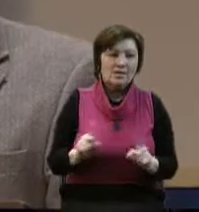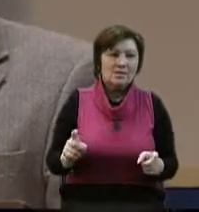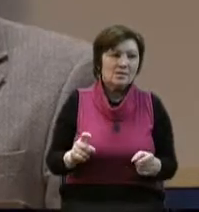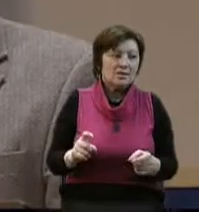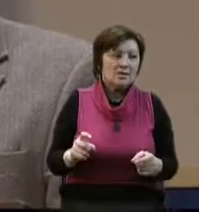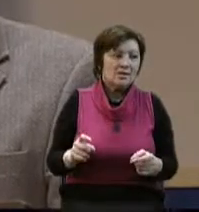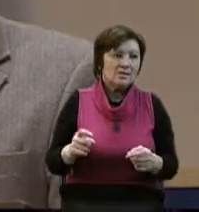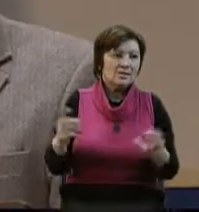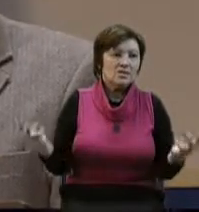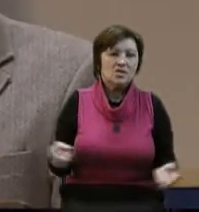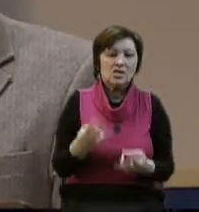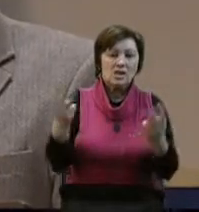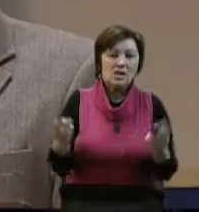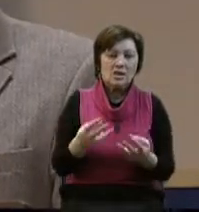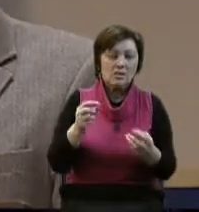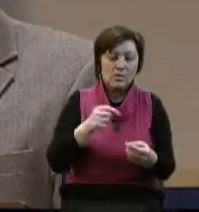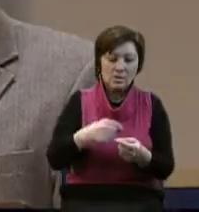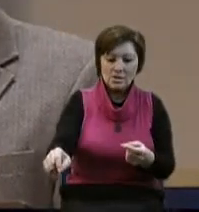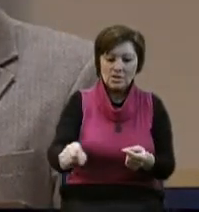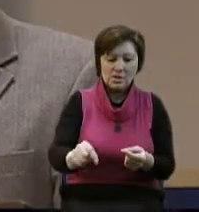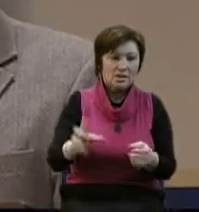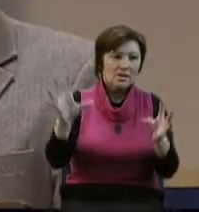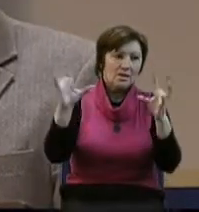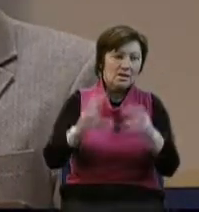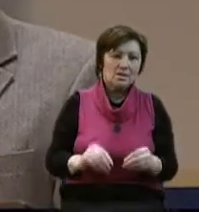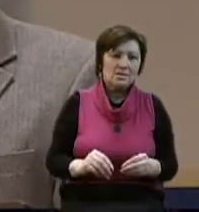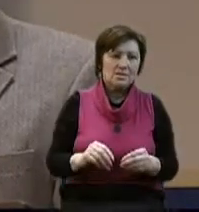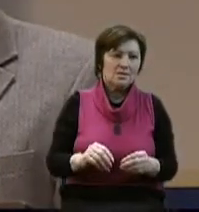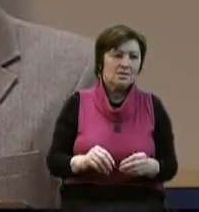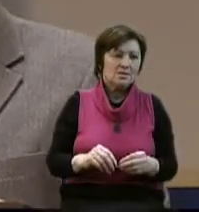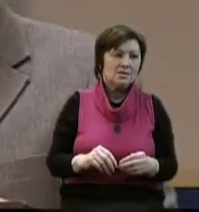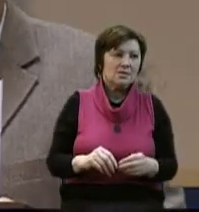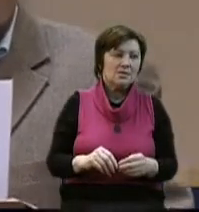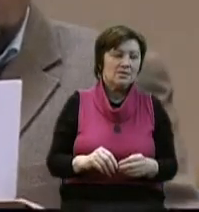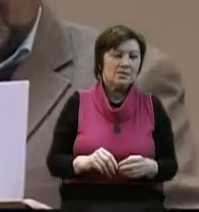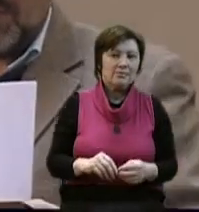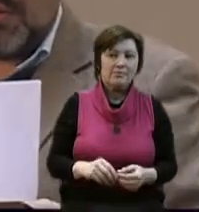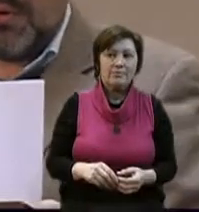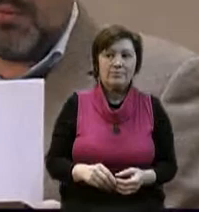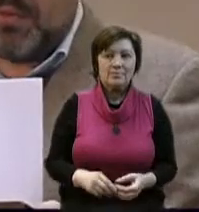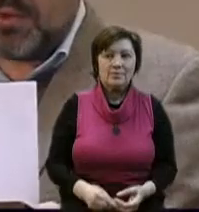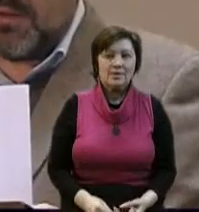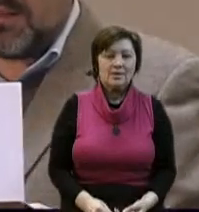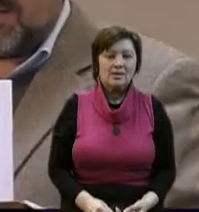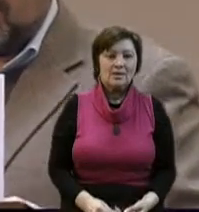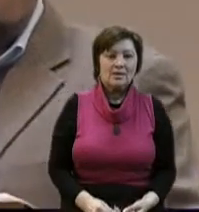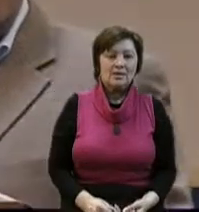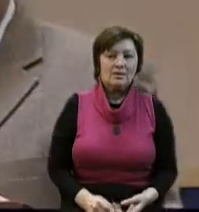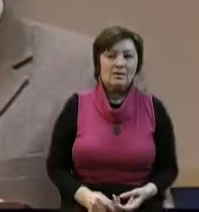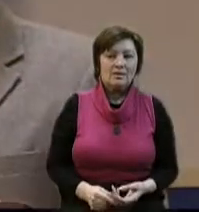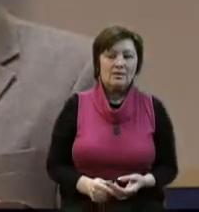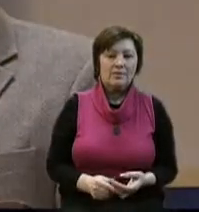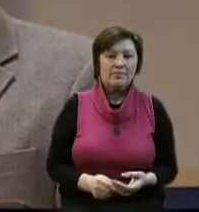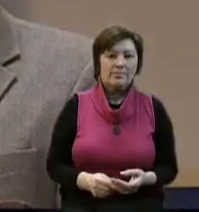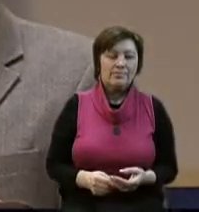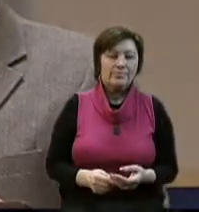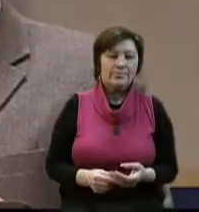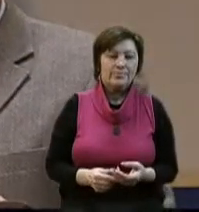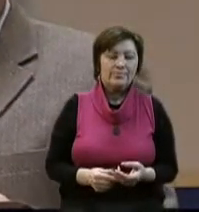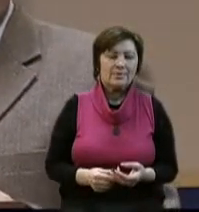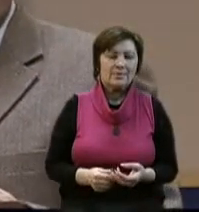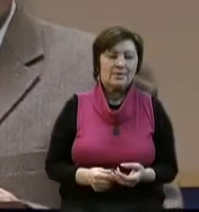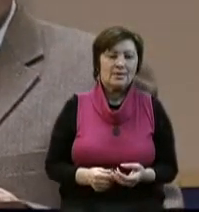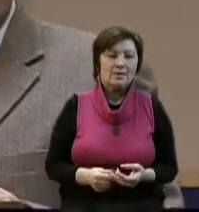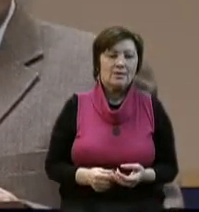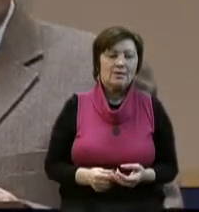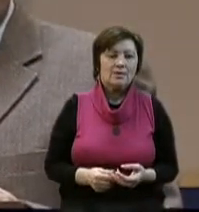или гасить огонь, даже если была лампа, хотя уже горящим огнем можно было пользоваться в определенных пределах.